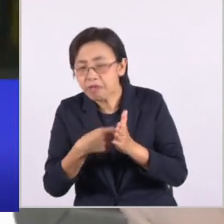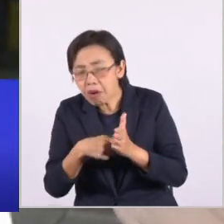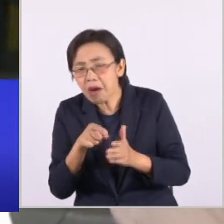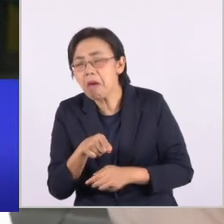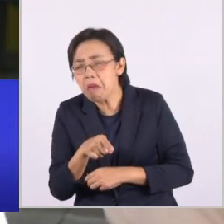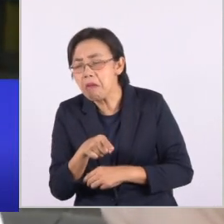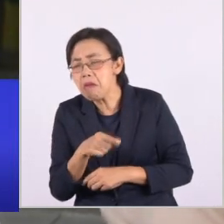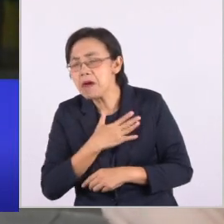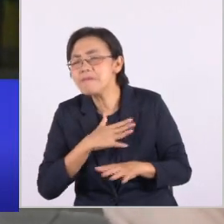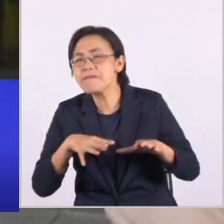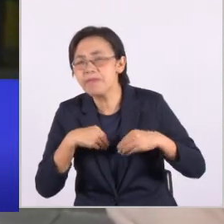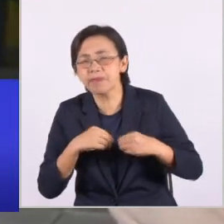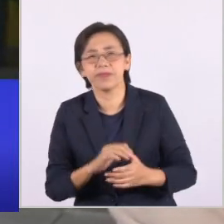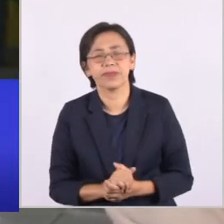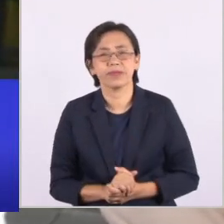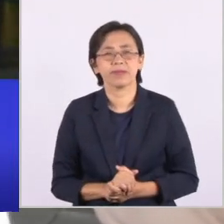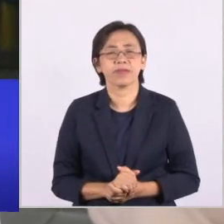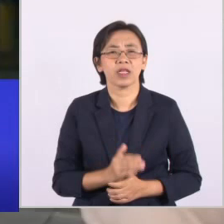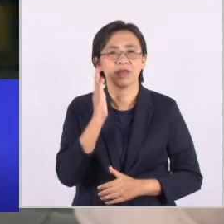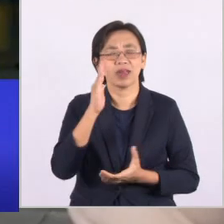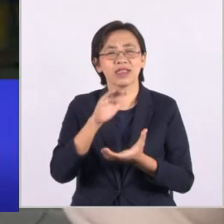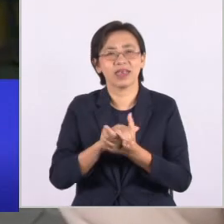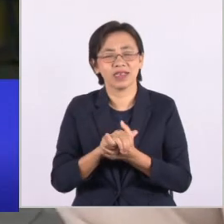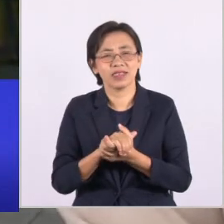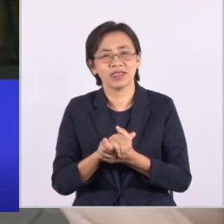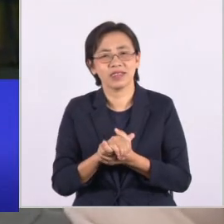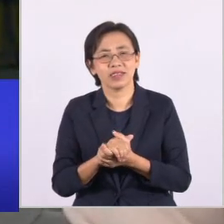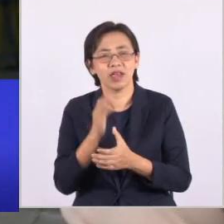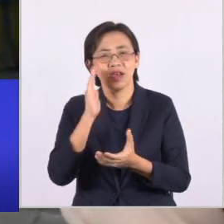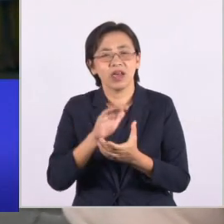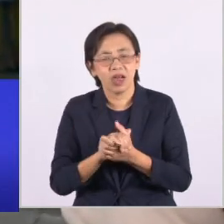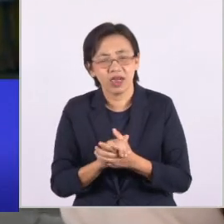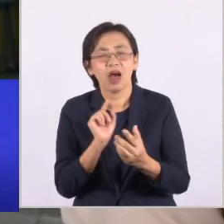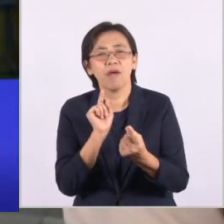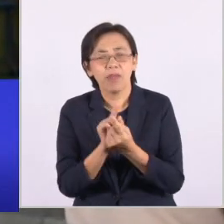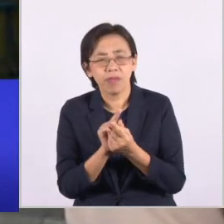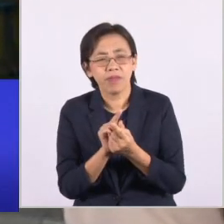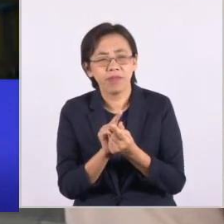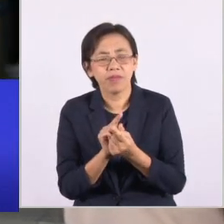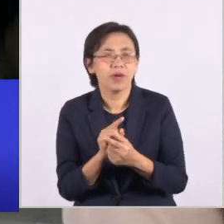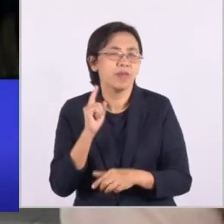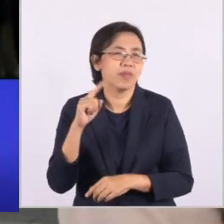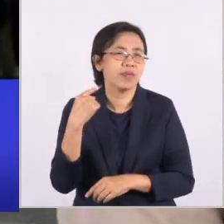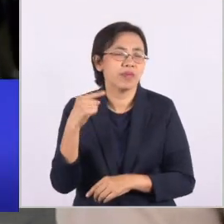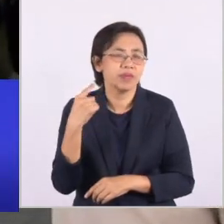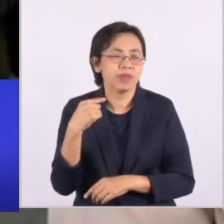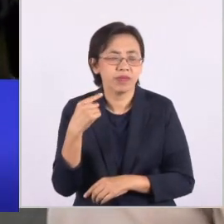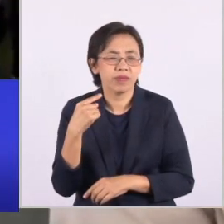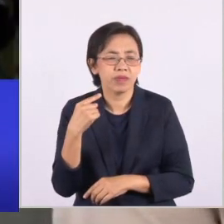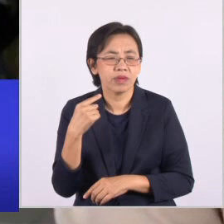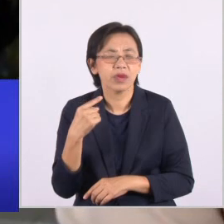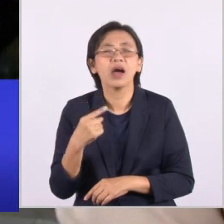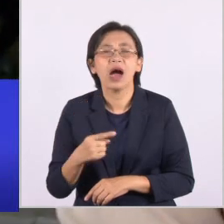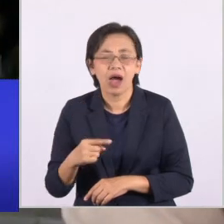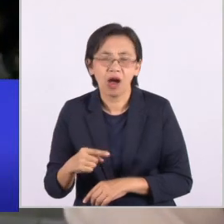จริงๆซึ่งผู้ที่เป็นสามีนะคะคือคุณอำนวยเนี่ยบอกว่าตัวเองพบรักและอยู่กินกับฝ่ายหญิงร่วมทุกข์ร่วมสุขสร้างเนื้อ